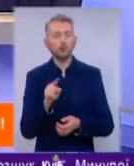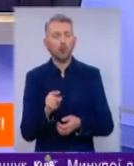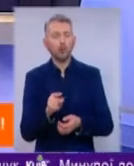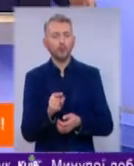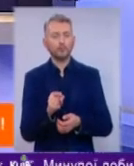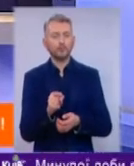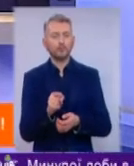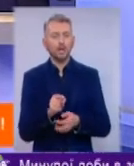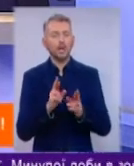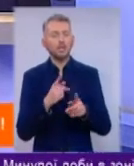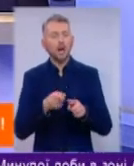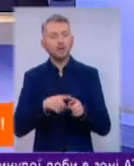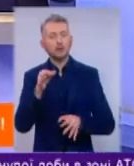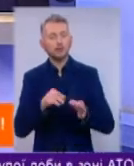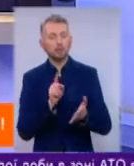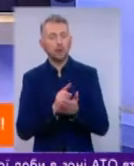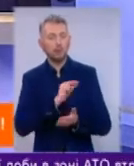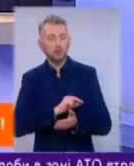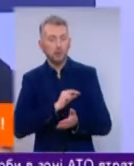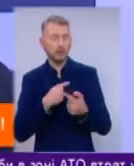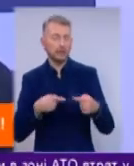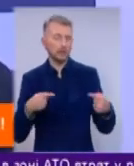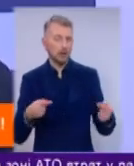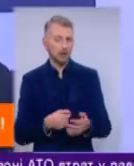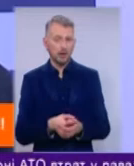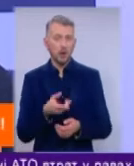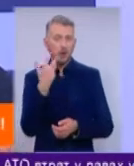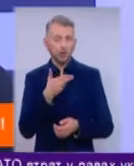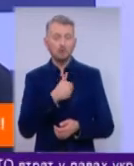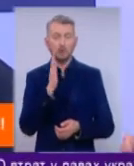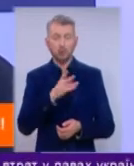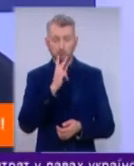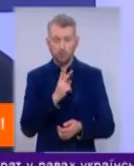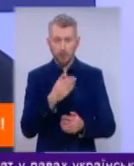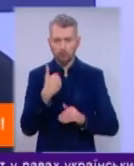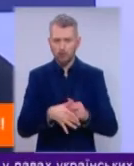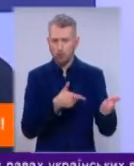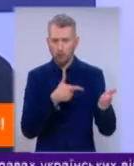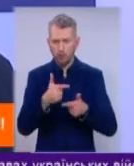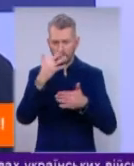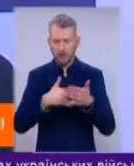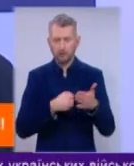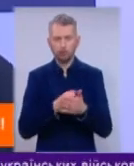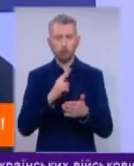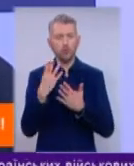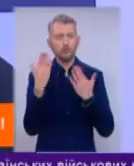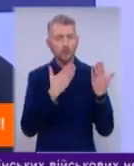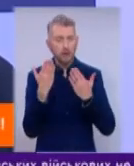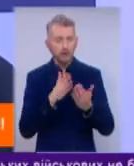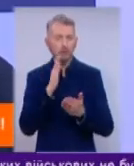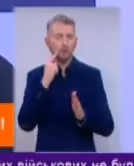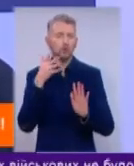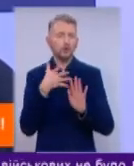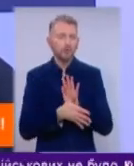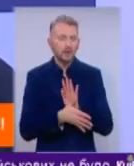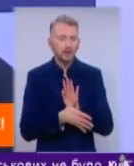власне, як цей суд має працювати і так далі. Тоді, коли ми будемо бачити вже готовий текст до другого читання, буде